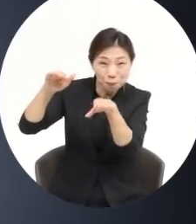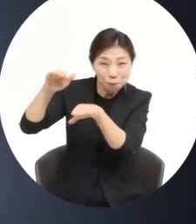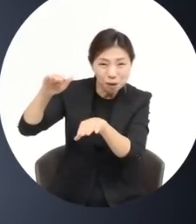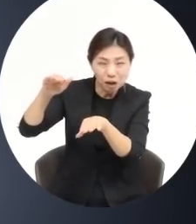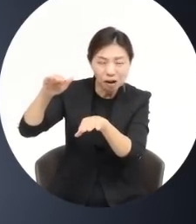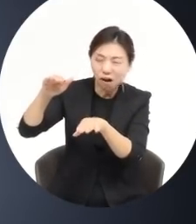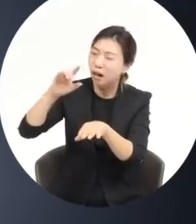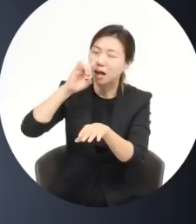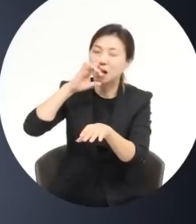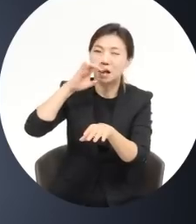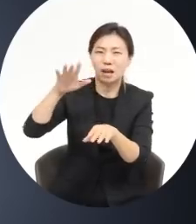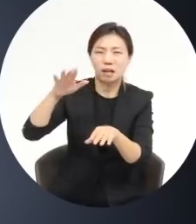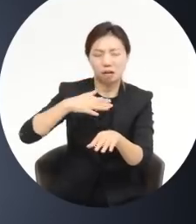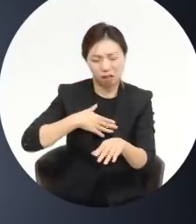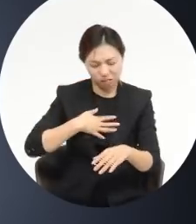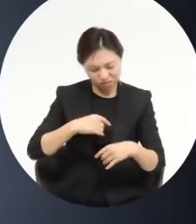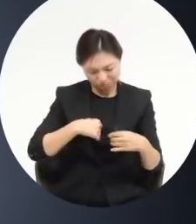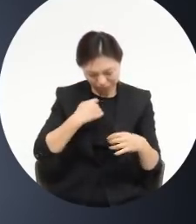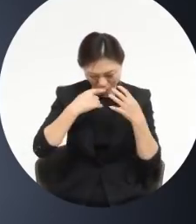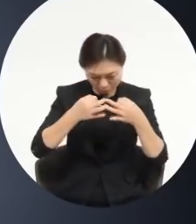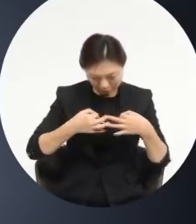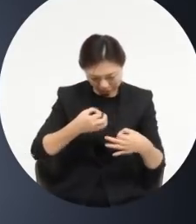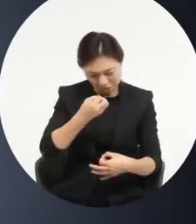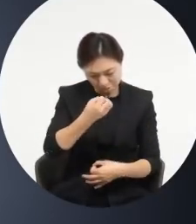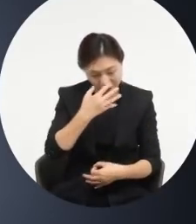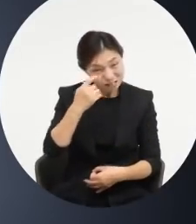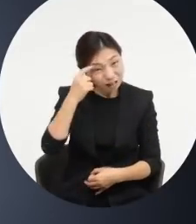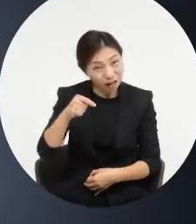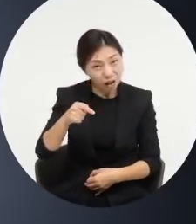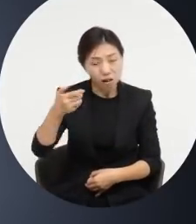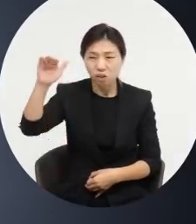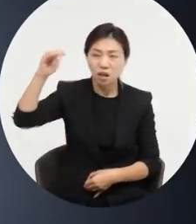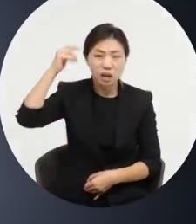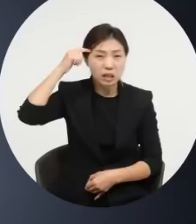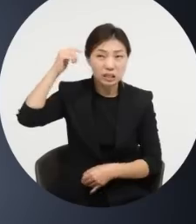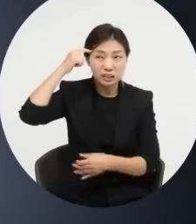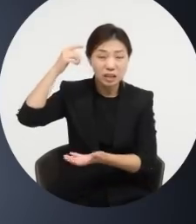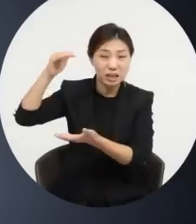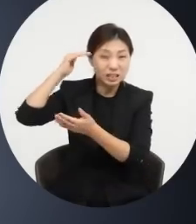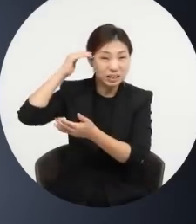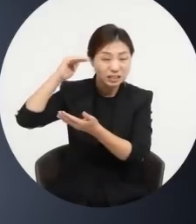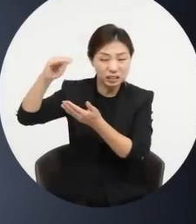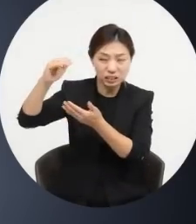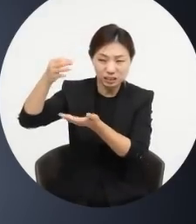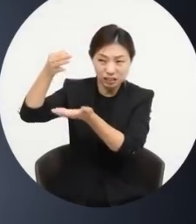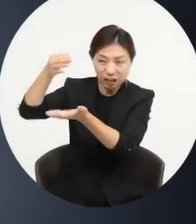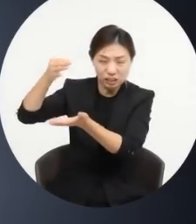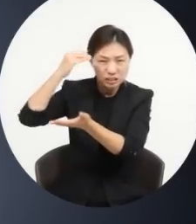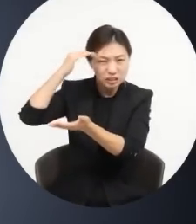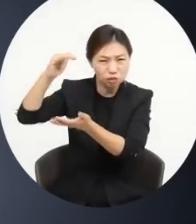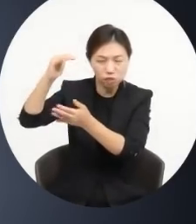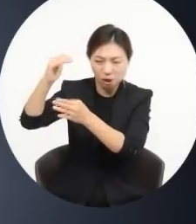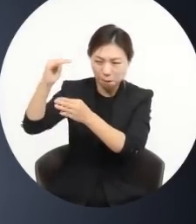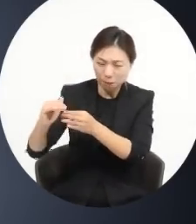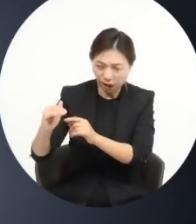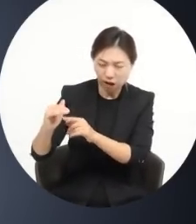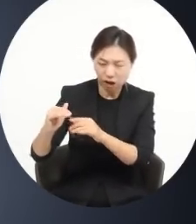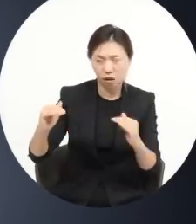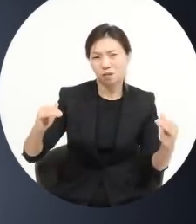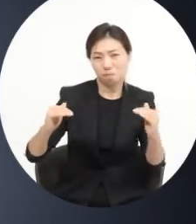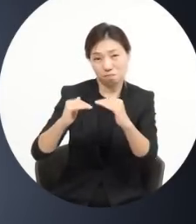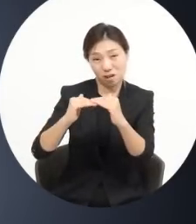없어요. 엄격하게 우리가 눈은 잘 보이느냐 안 보이느냐가 기준이 돼야 돼요.